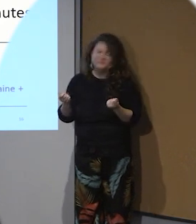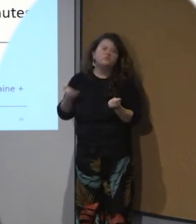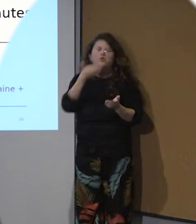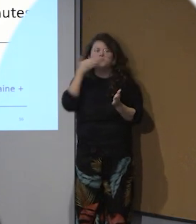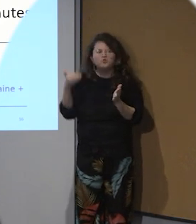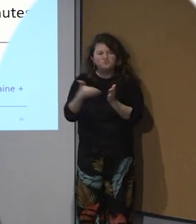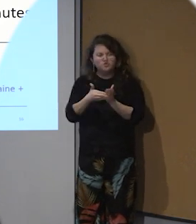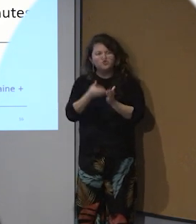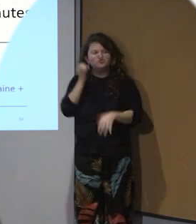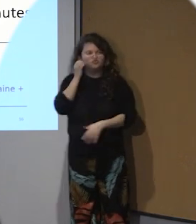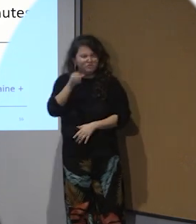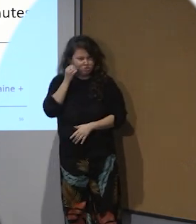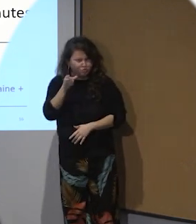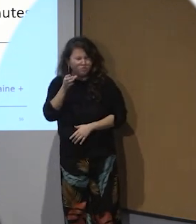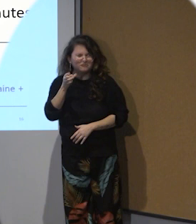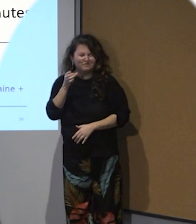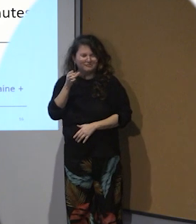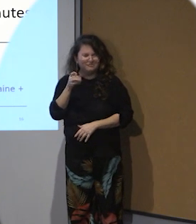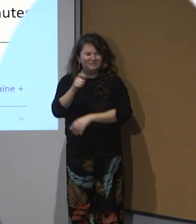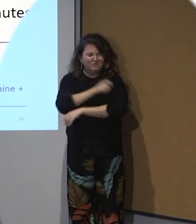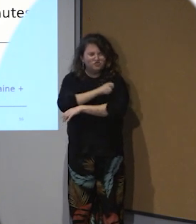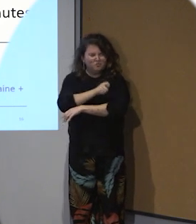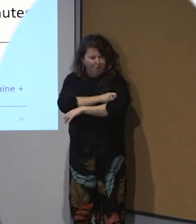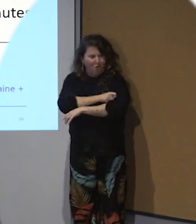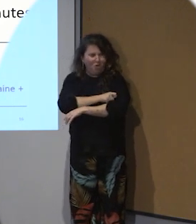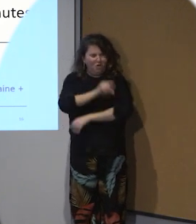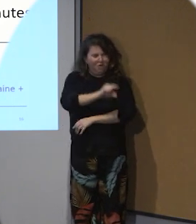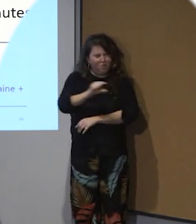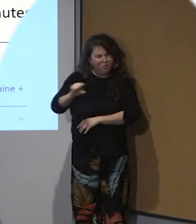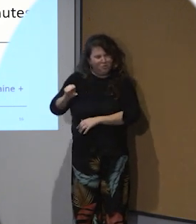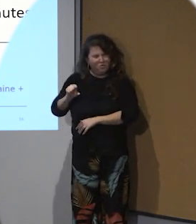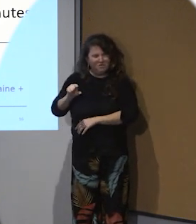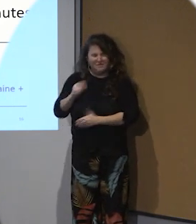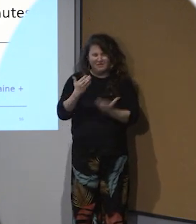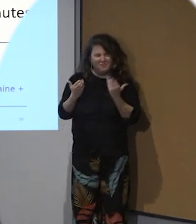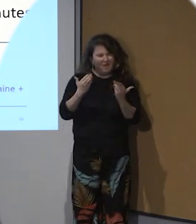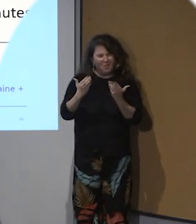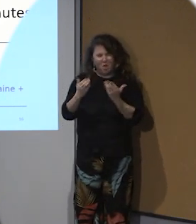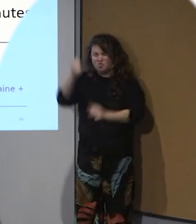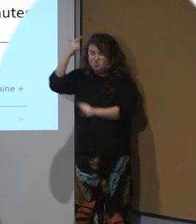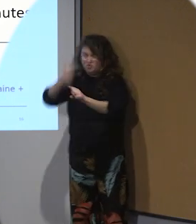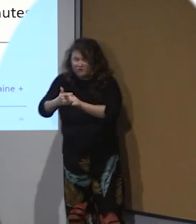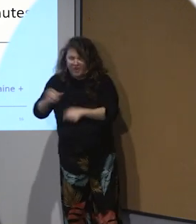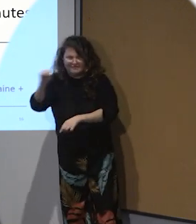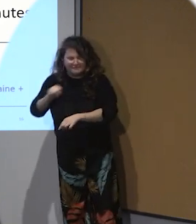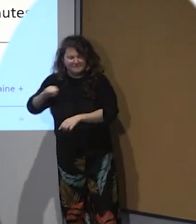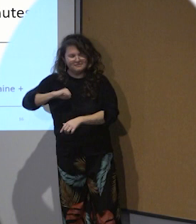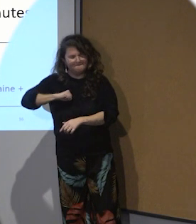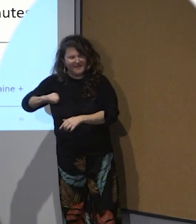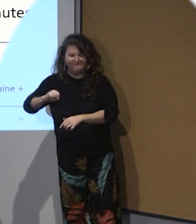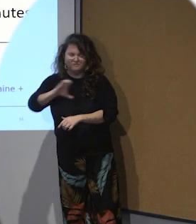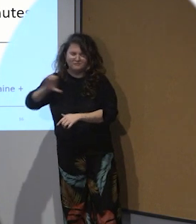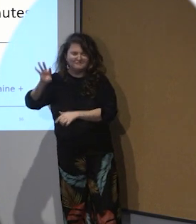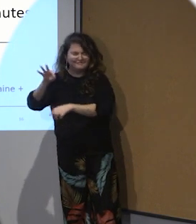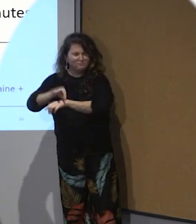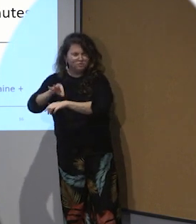régulièrement, presque tous les jours, plutôt que de faire les 150 minutes directement le samedi ou le dimanche. Le bénéfice ne sera pas le même pour la